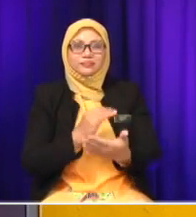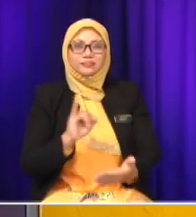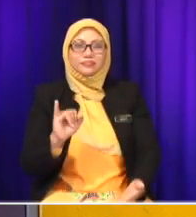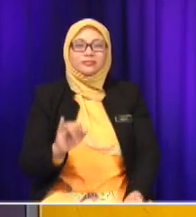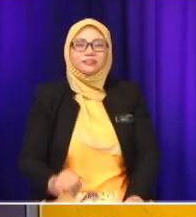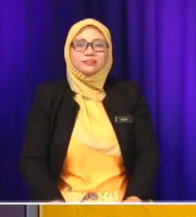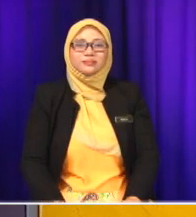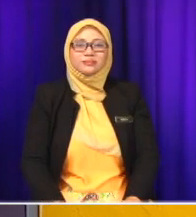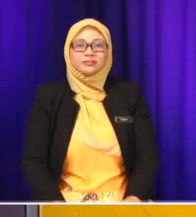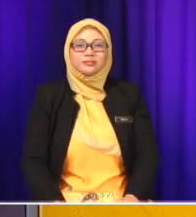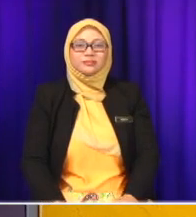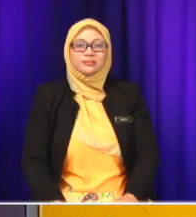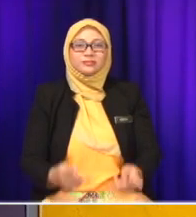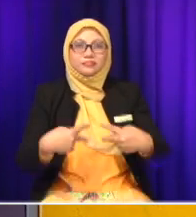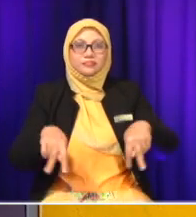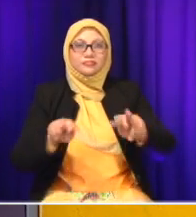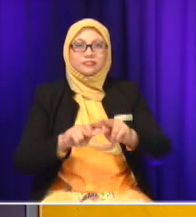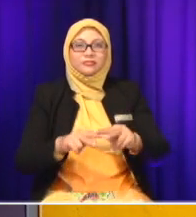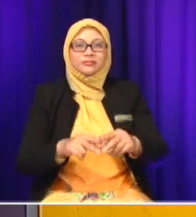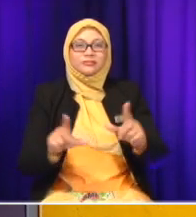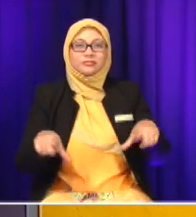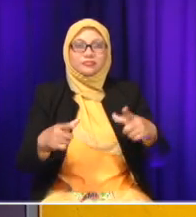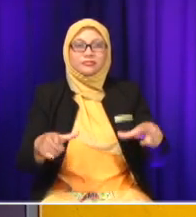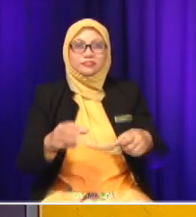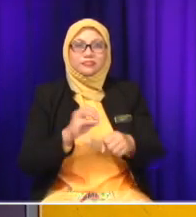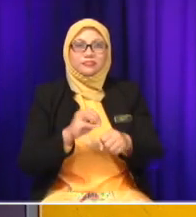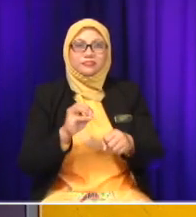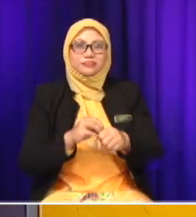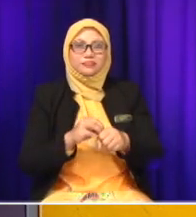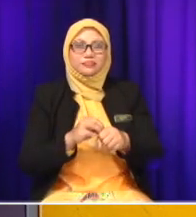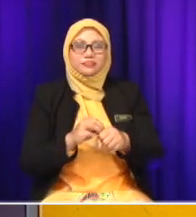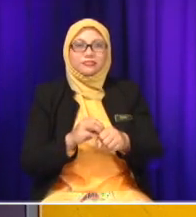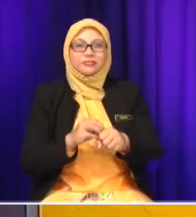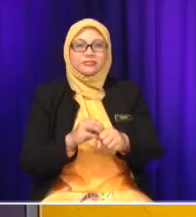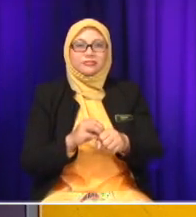sampaikanaitu perlu dilakukan k Mer